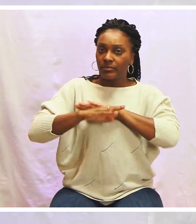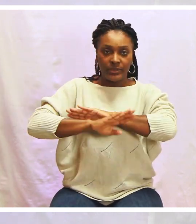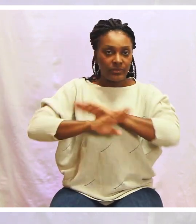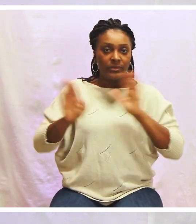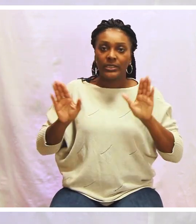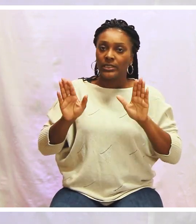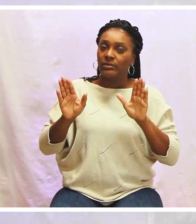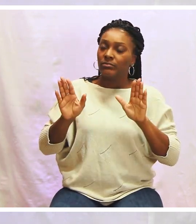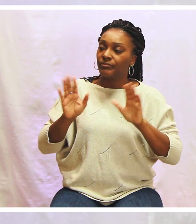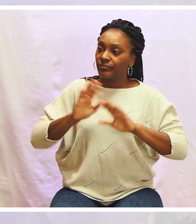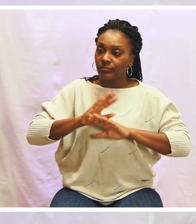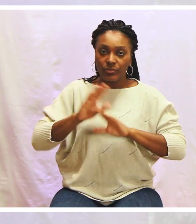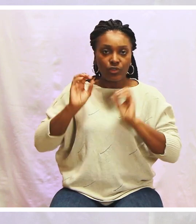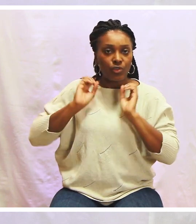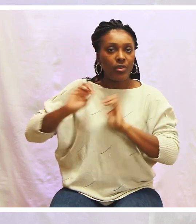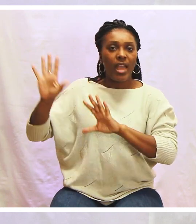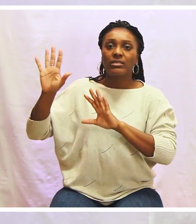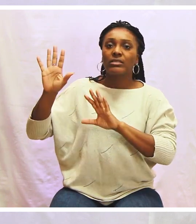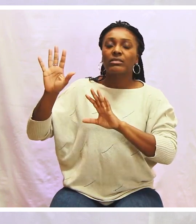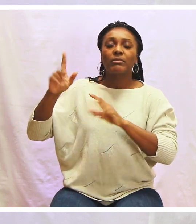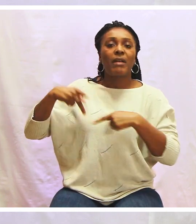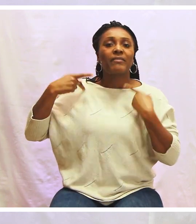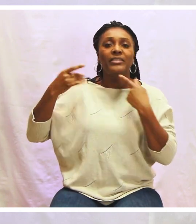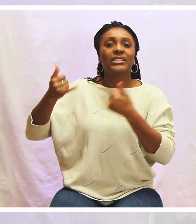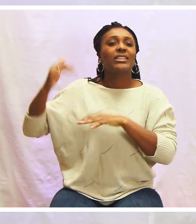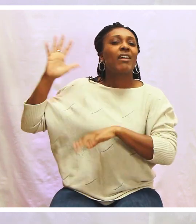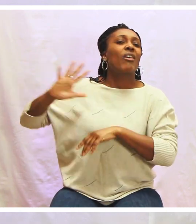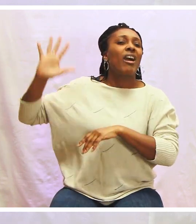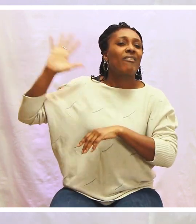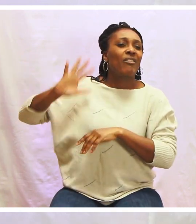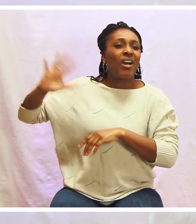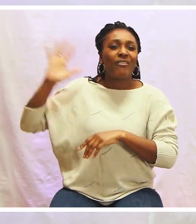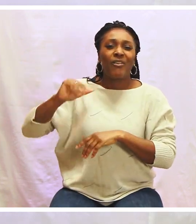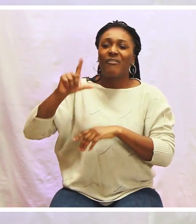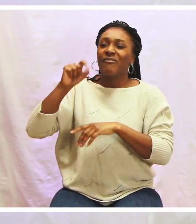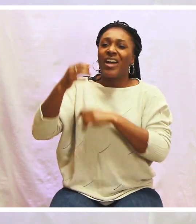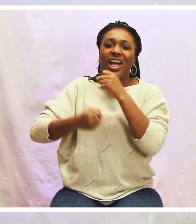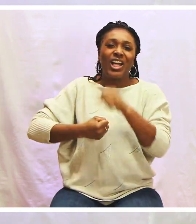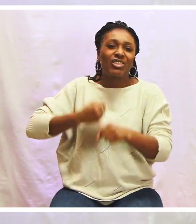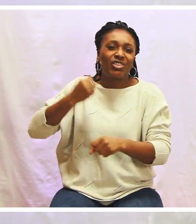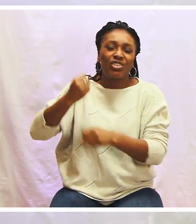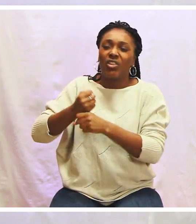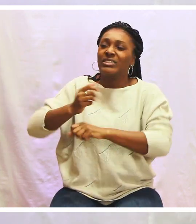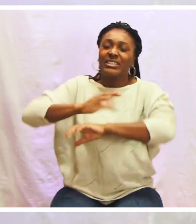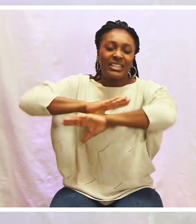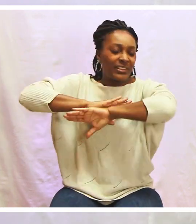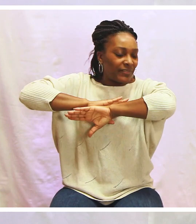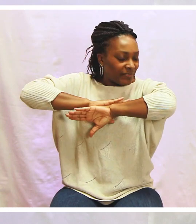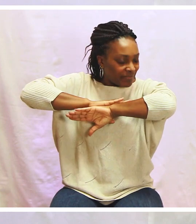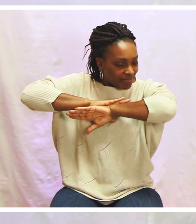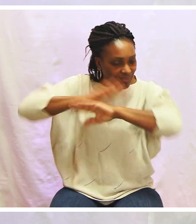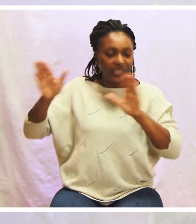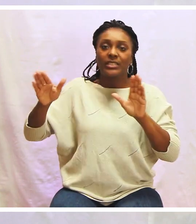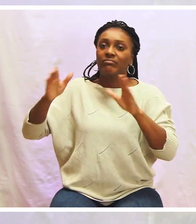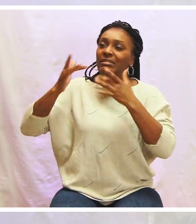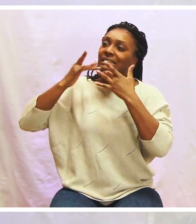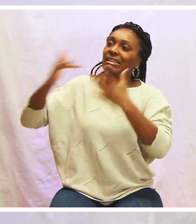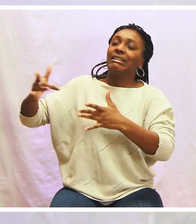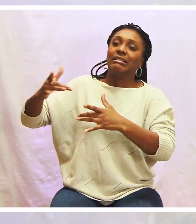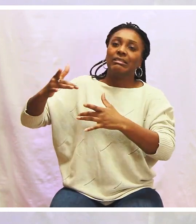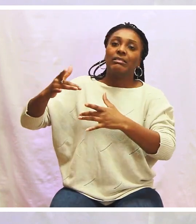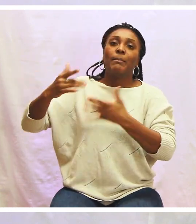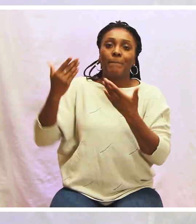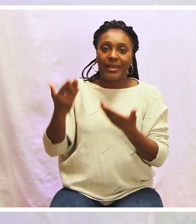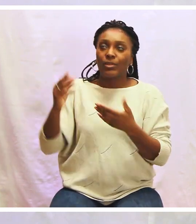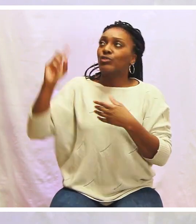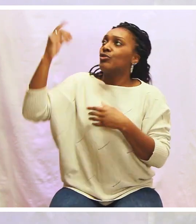voilà, c'est terminé, je laisse cette partie de vie, ce temps de 20 ans là, je laisse derrière moi et, euh, et je rentre dans ce